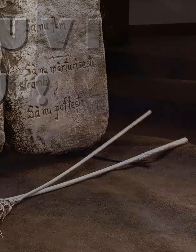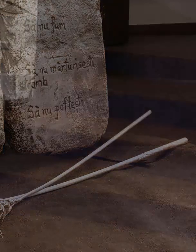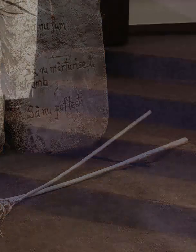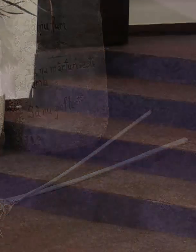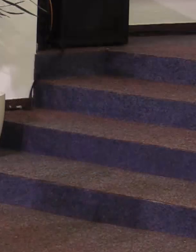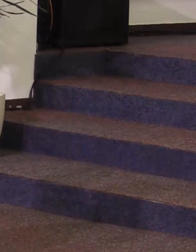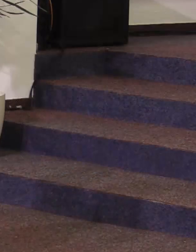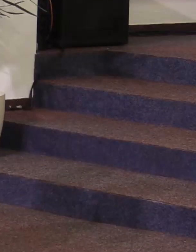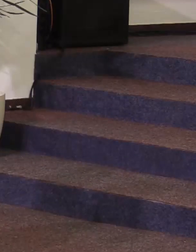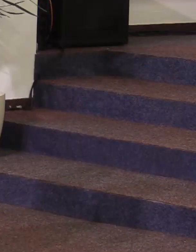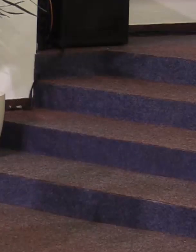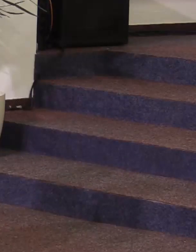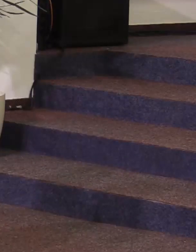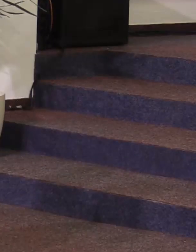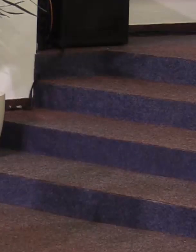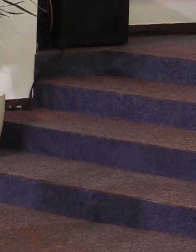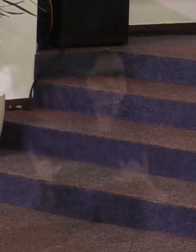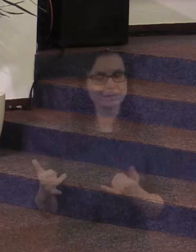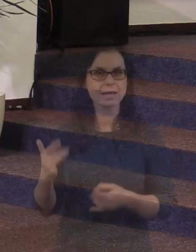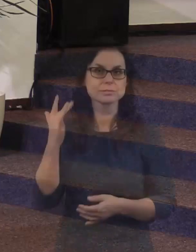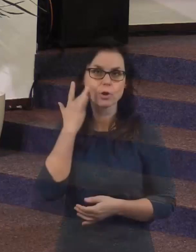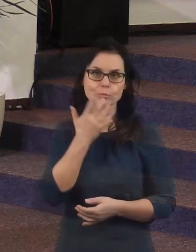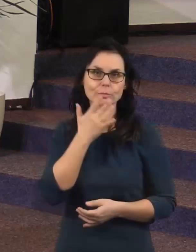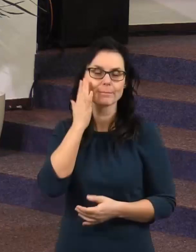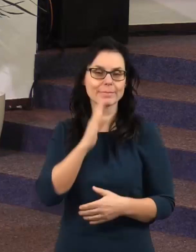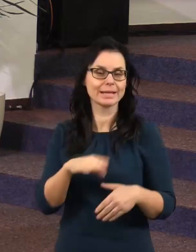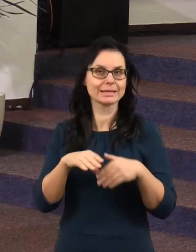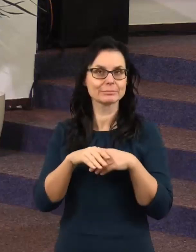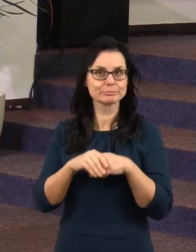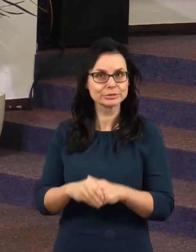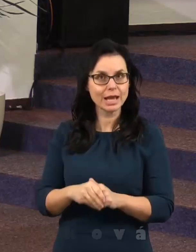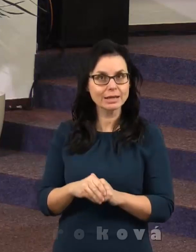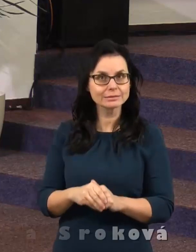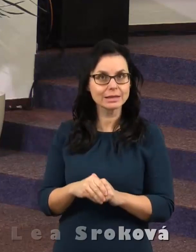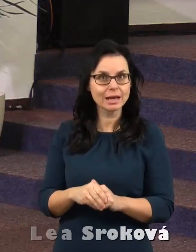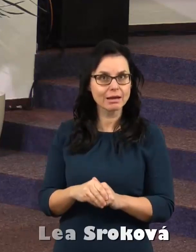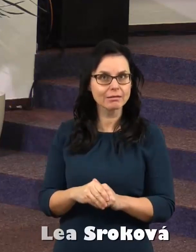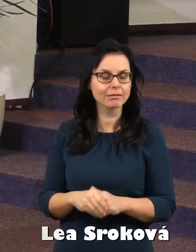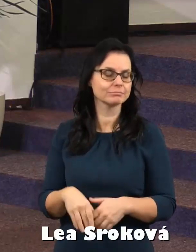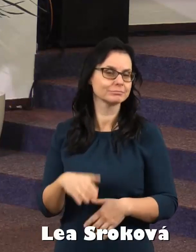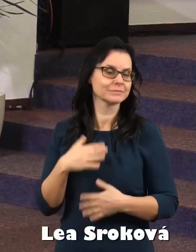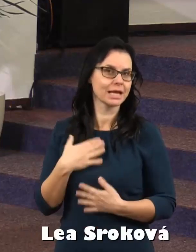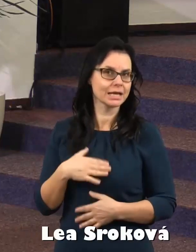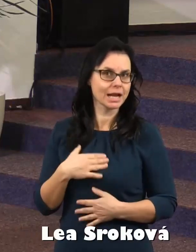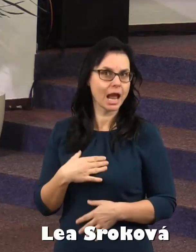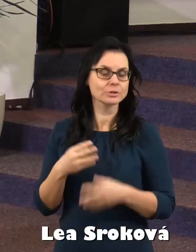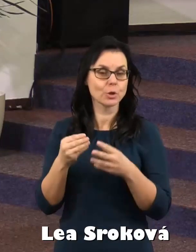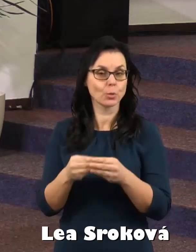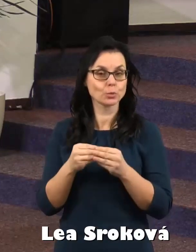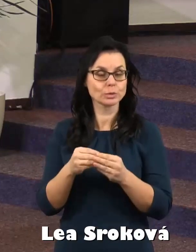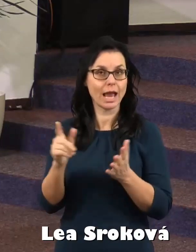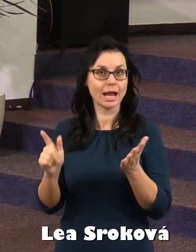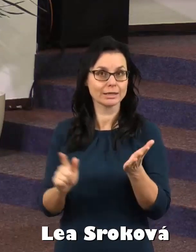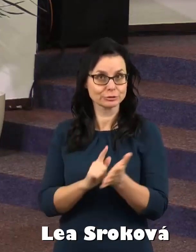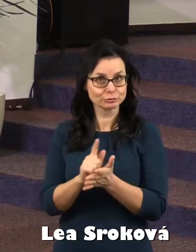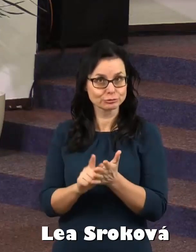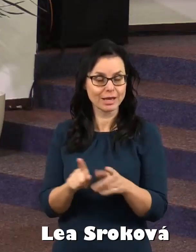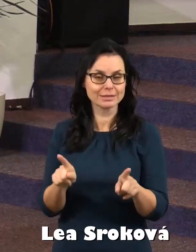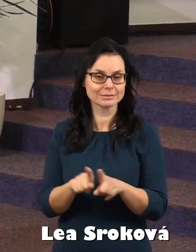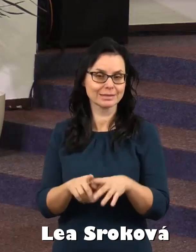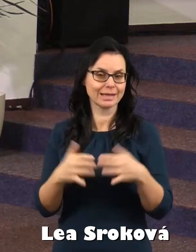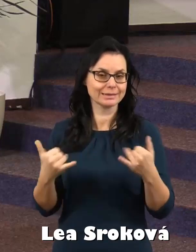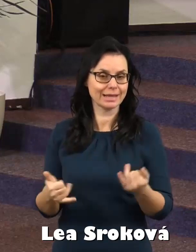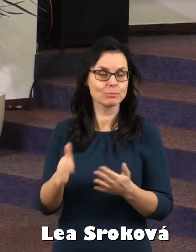Vítáme vás i dnes odpoledne, milí přátelé. Jsem rád, že jste si udělali čas i k tomuto